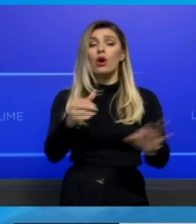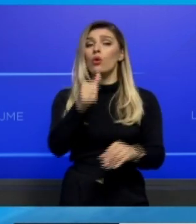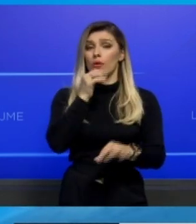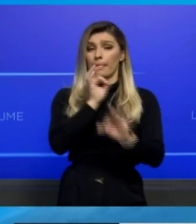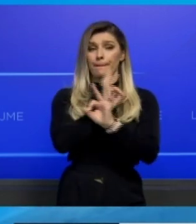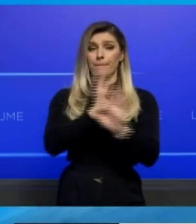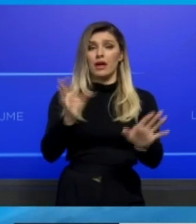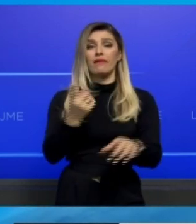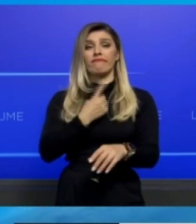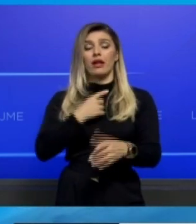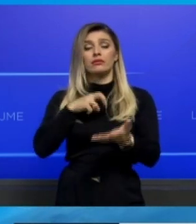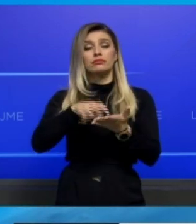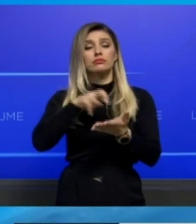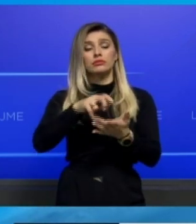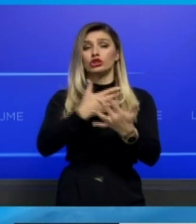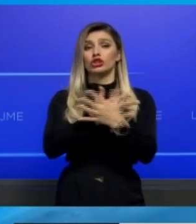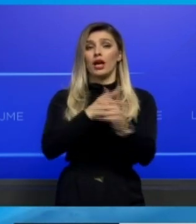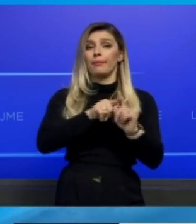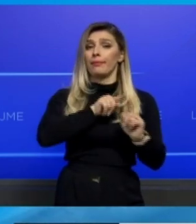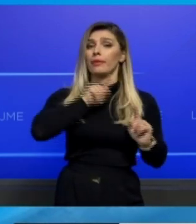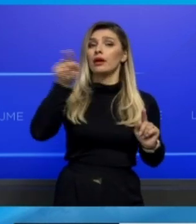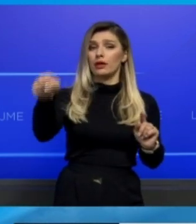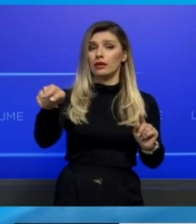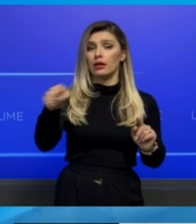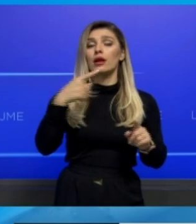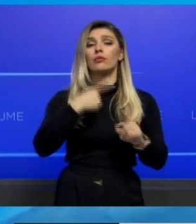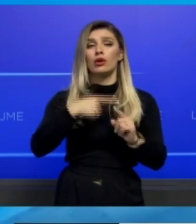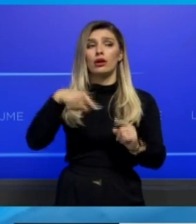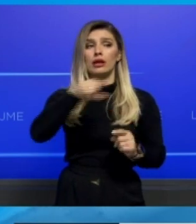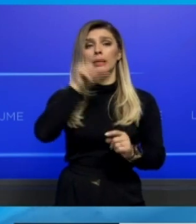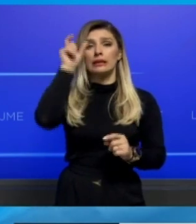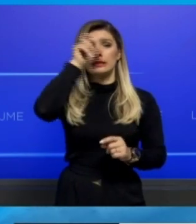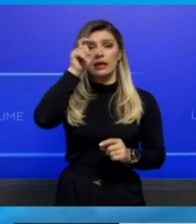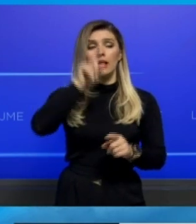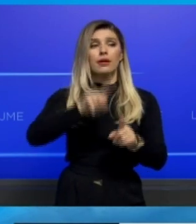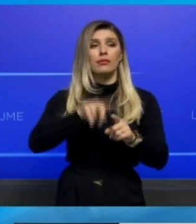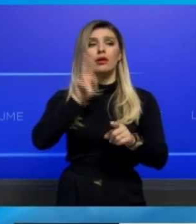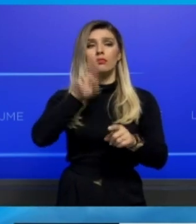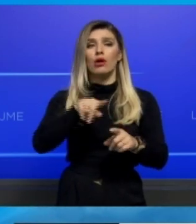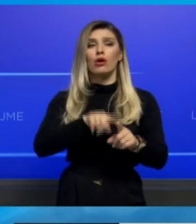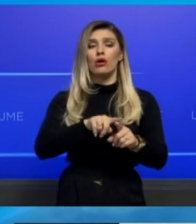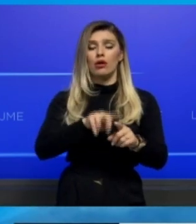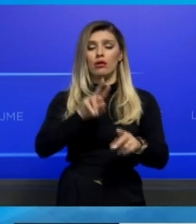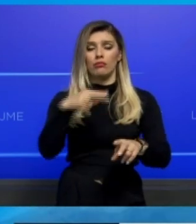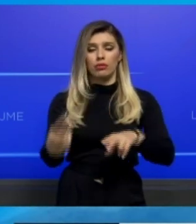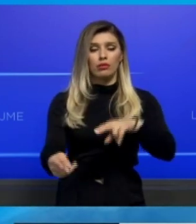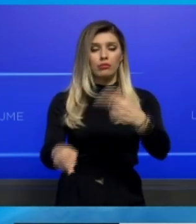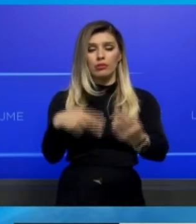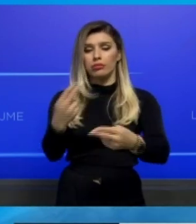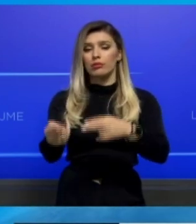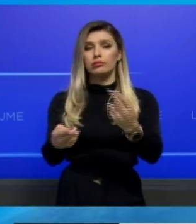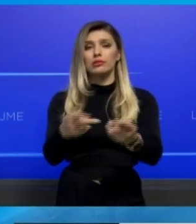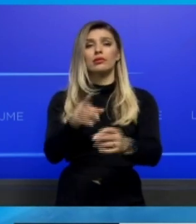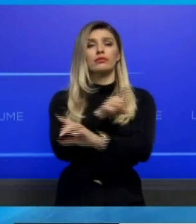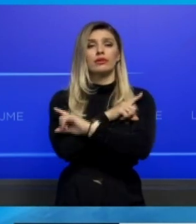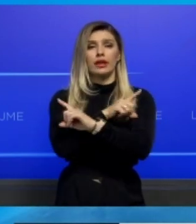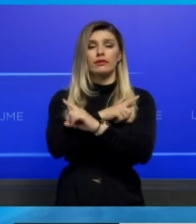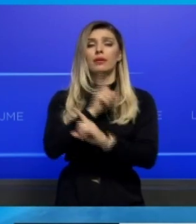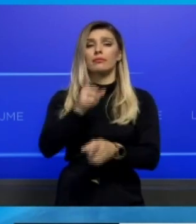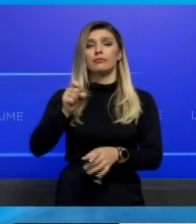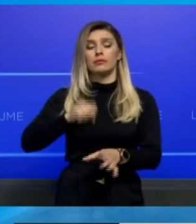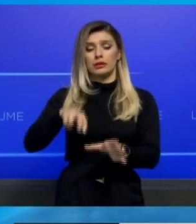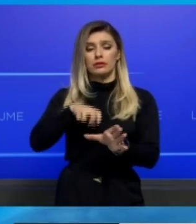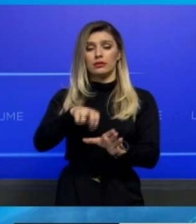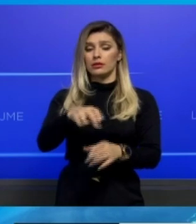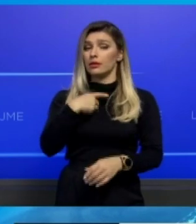edhe forcat serbe kanë vendosur edhe trupat vdekur në rrugë, ku unë si një fëmijë 5 vjeçar, 6 vjeçar, është me kaluna për ta. Do të thonë,